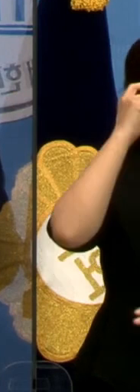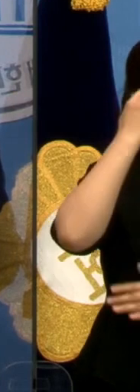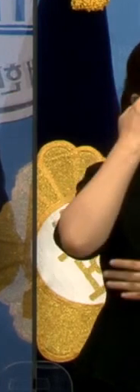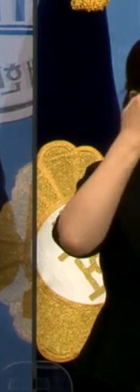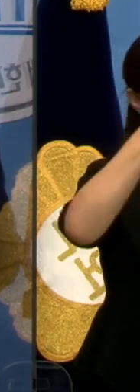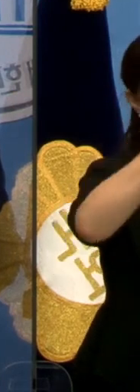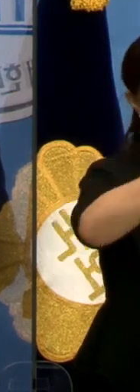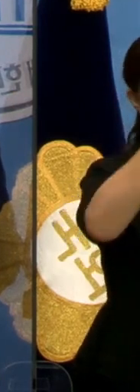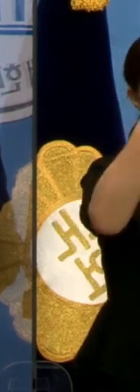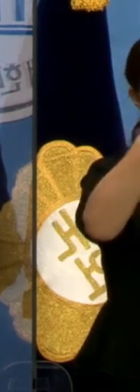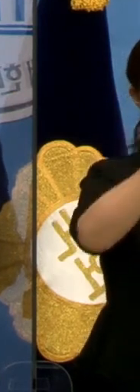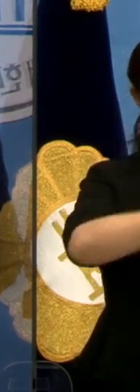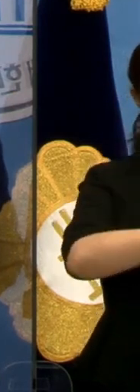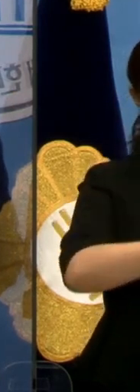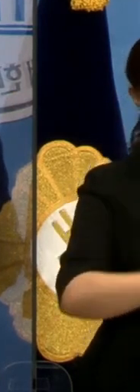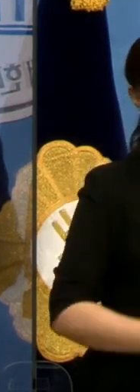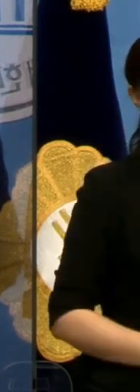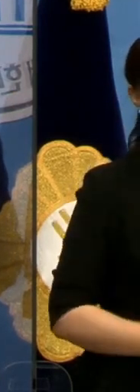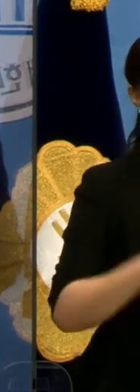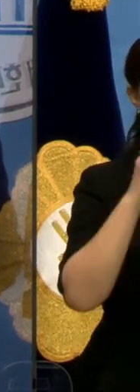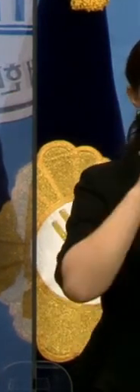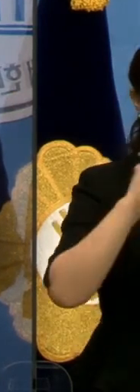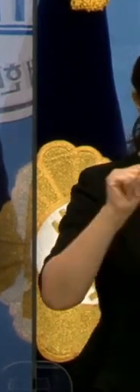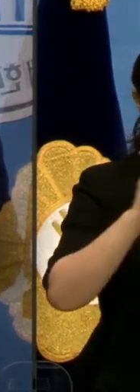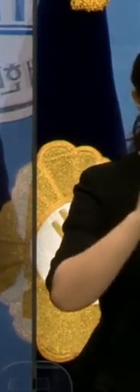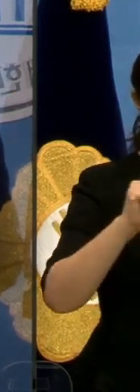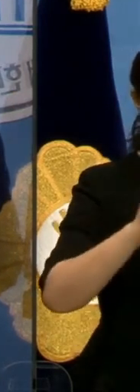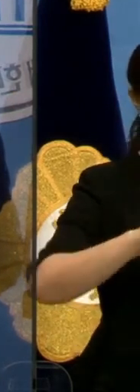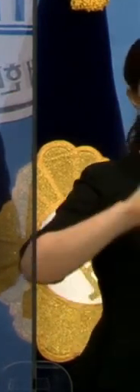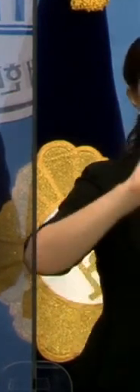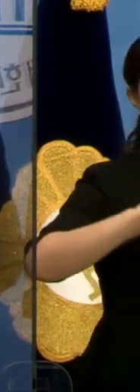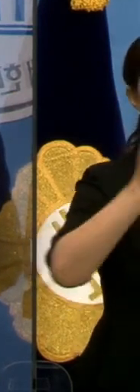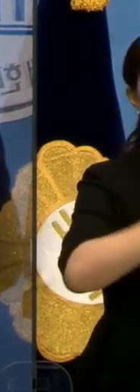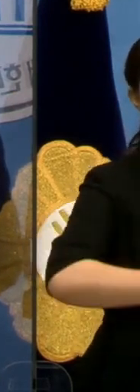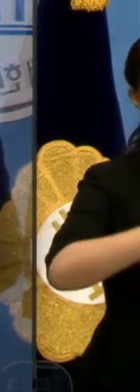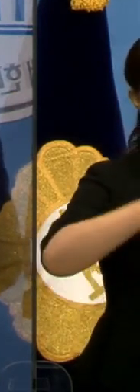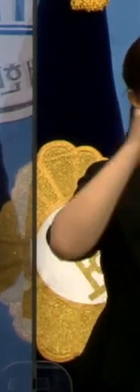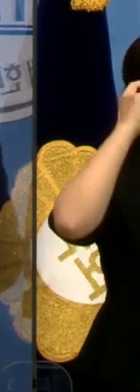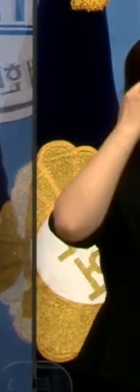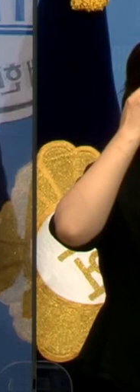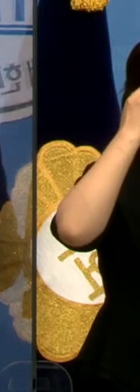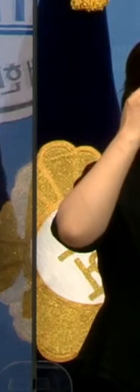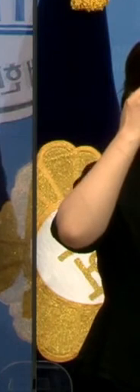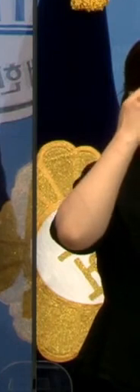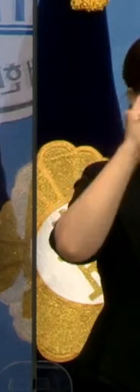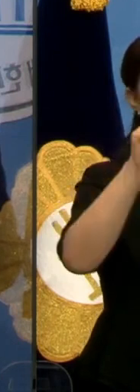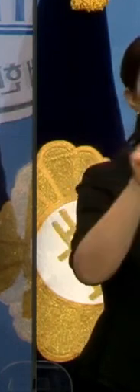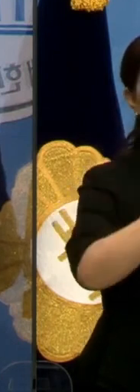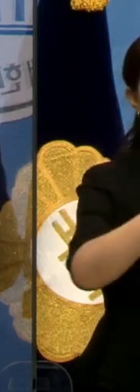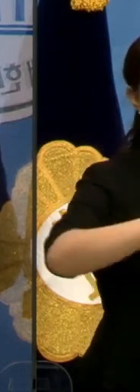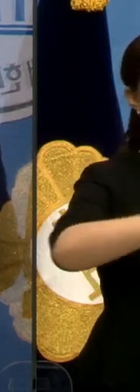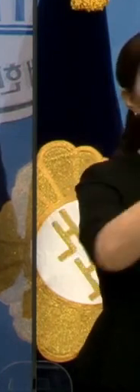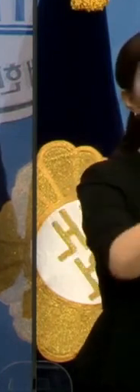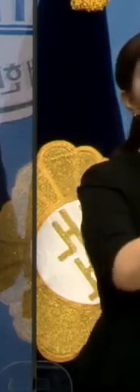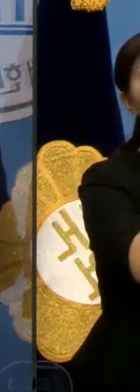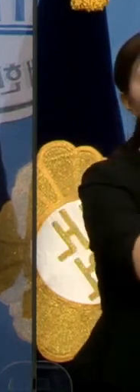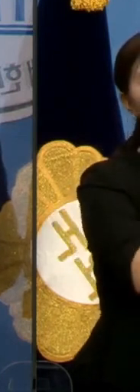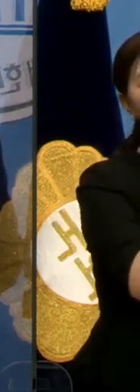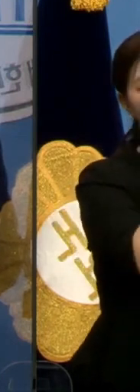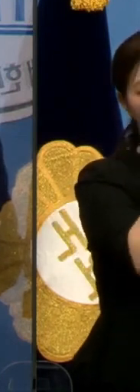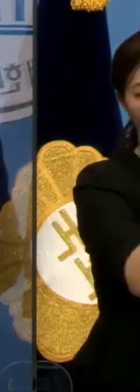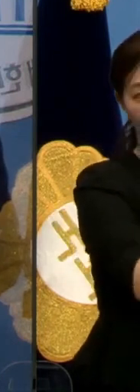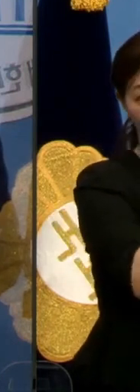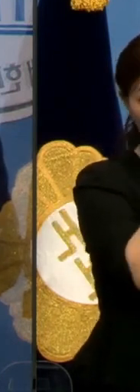헌법 해석상 토지공개념은 이미 인정되고 있습니다. 다만 헌법 규정만으로는